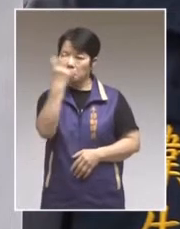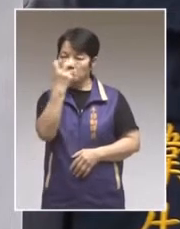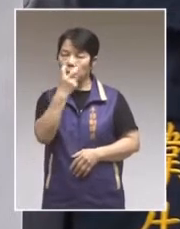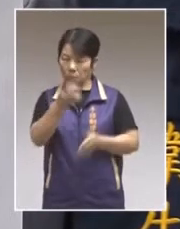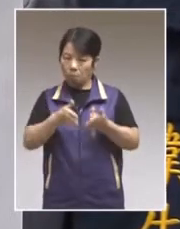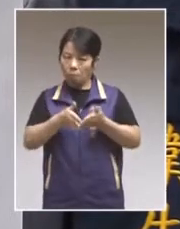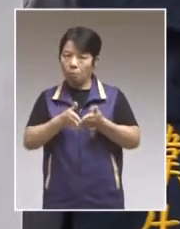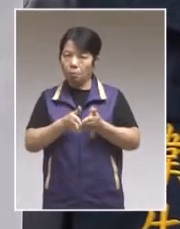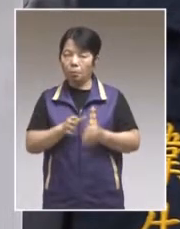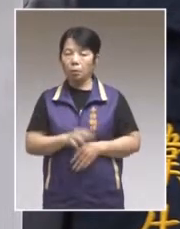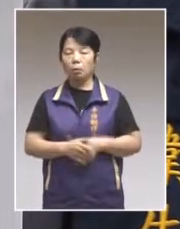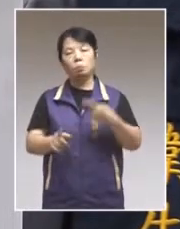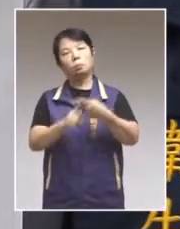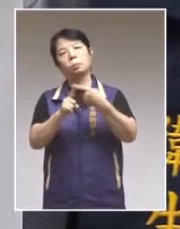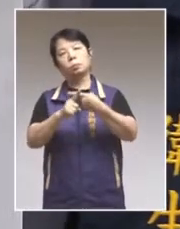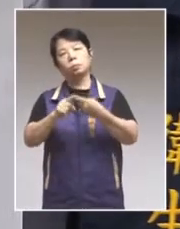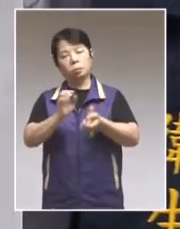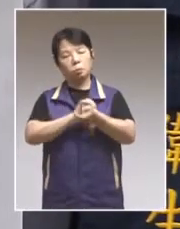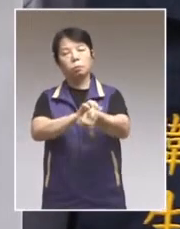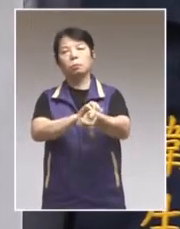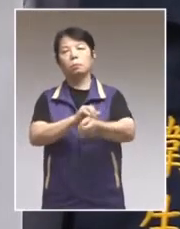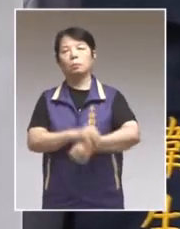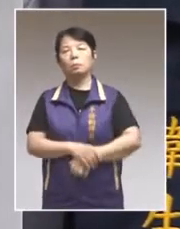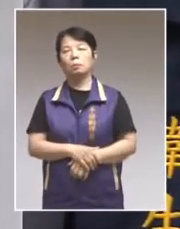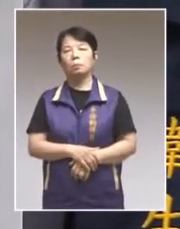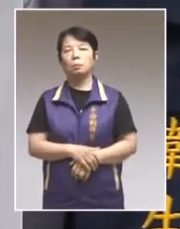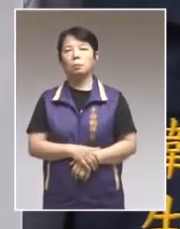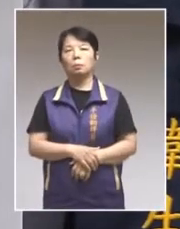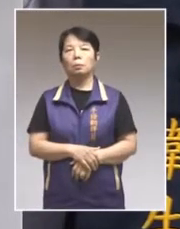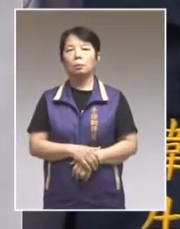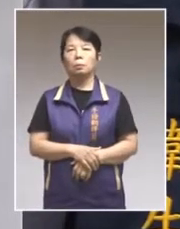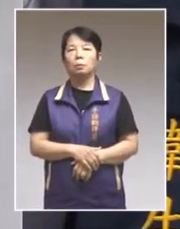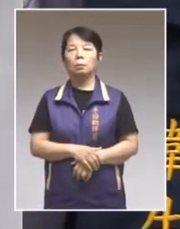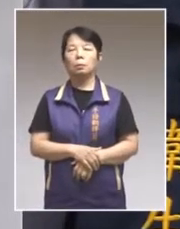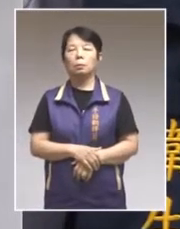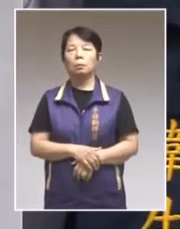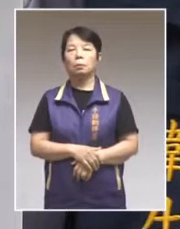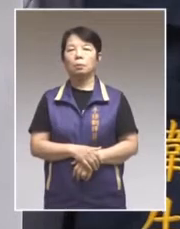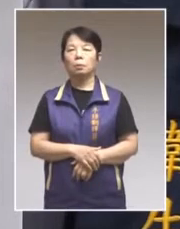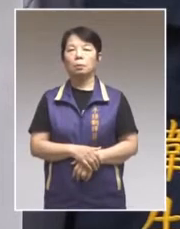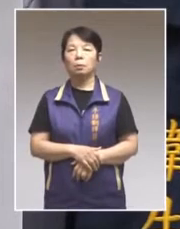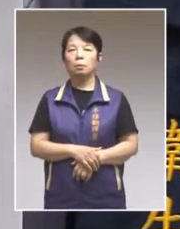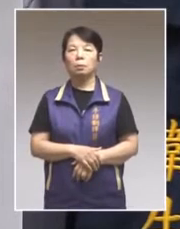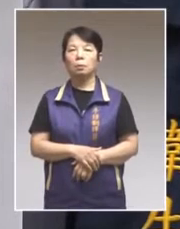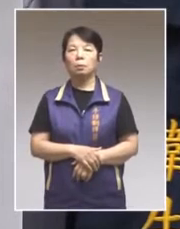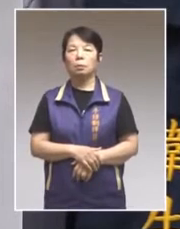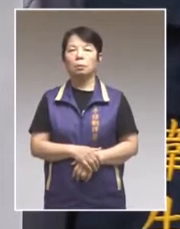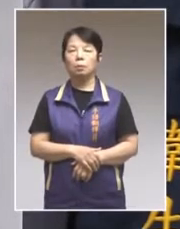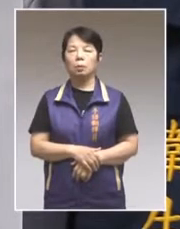来验，呈现阳性去就医的。那所以在这边我们从